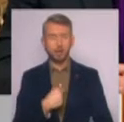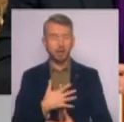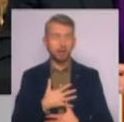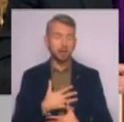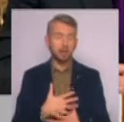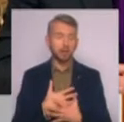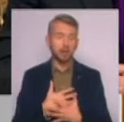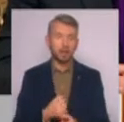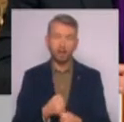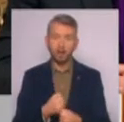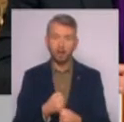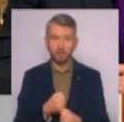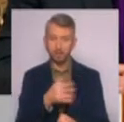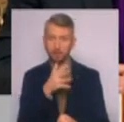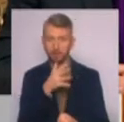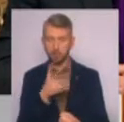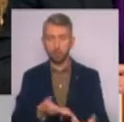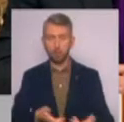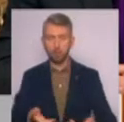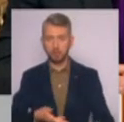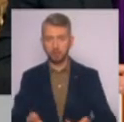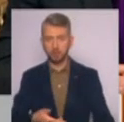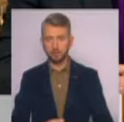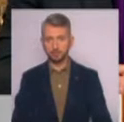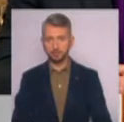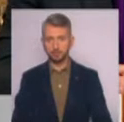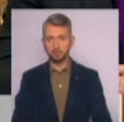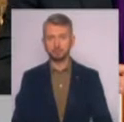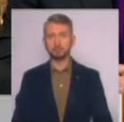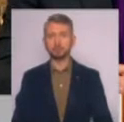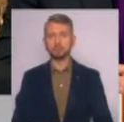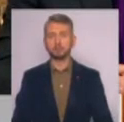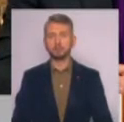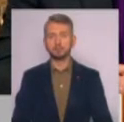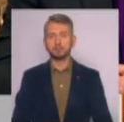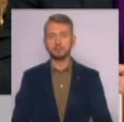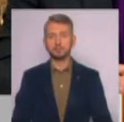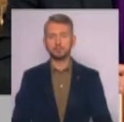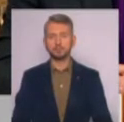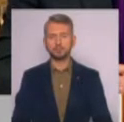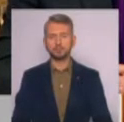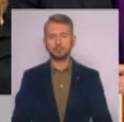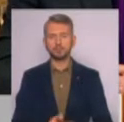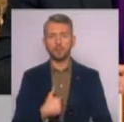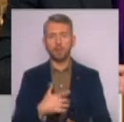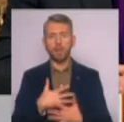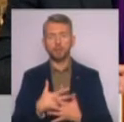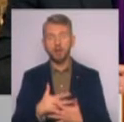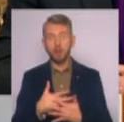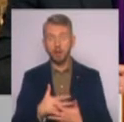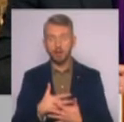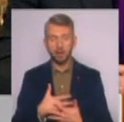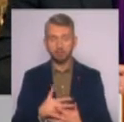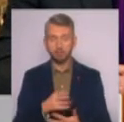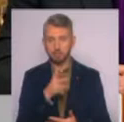задихаюсь при ходьбі. Я задыхаюсь при ходьбе.